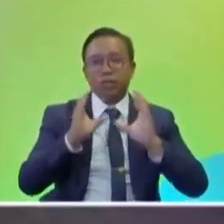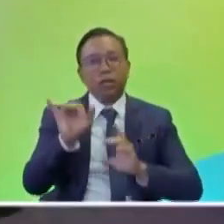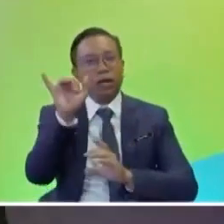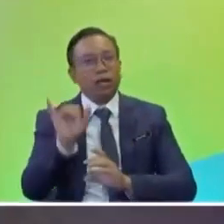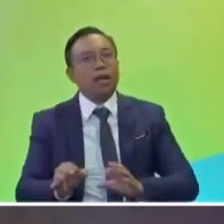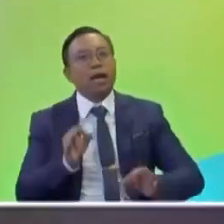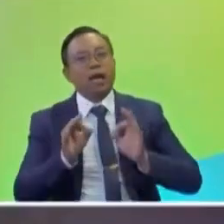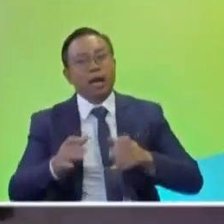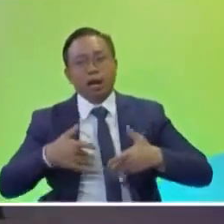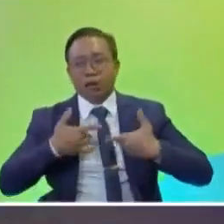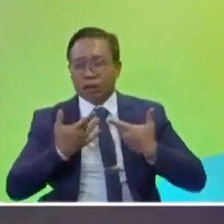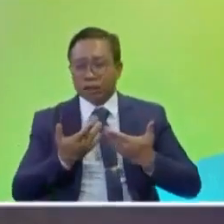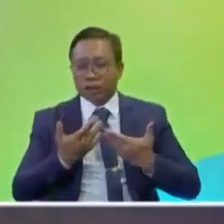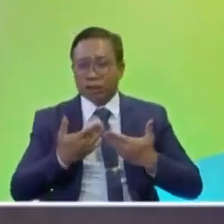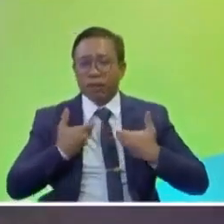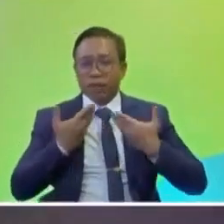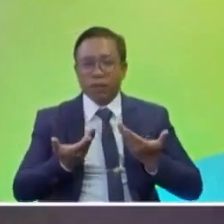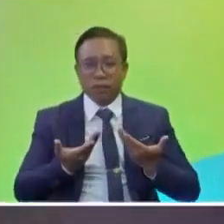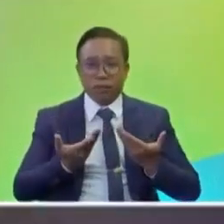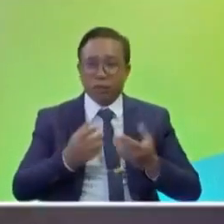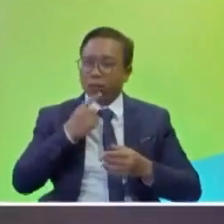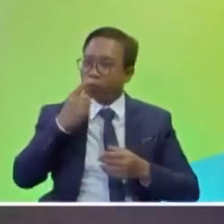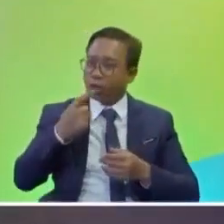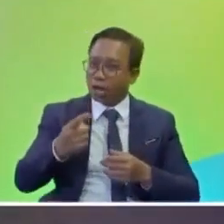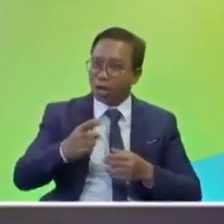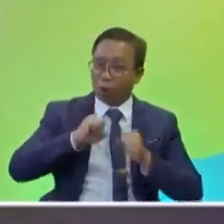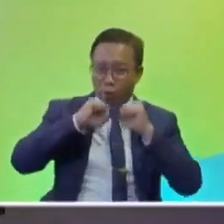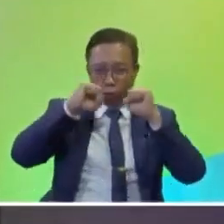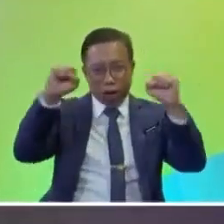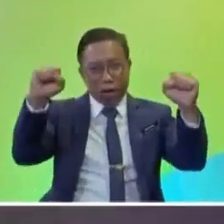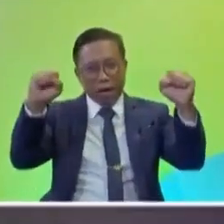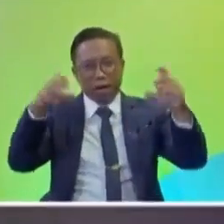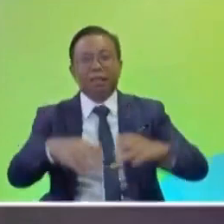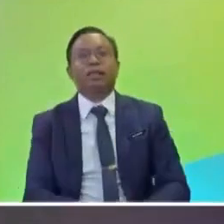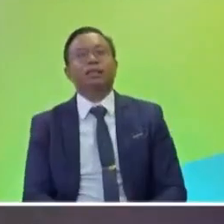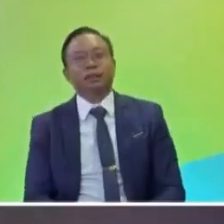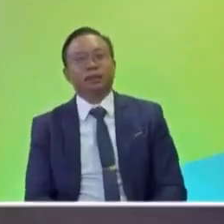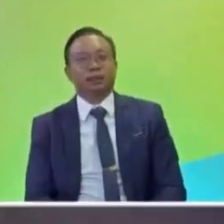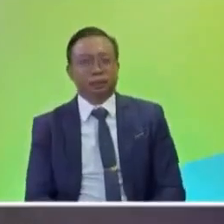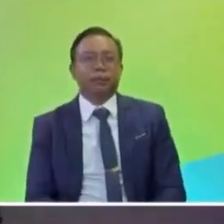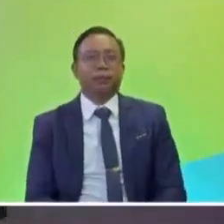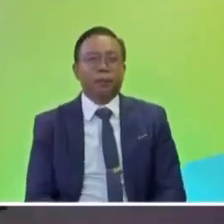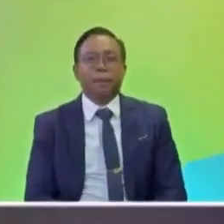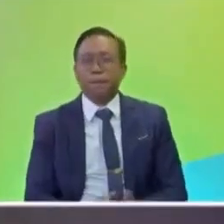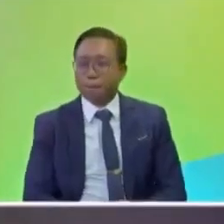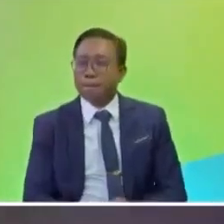Beginilah caranya, kalau rasa gembira sebut hore, hore!